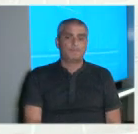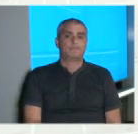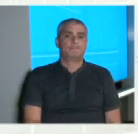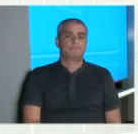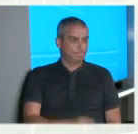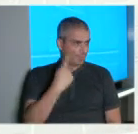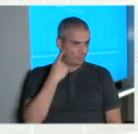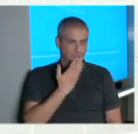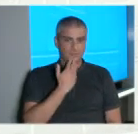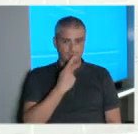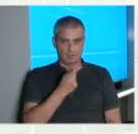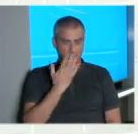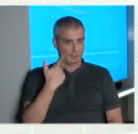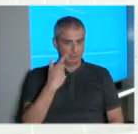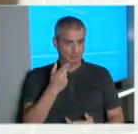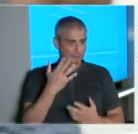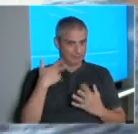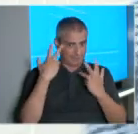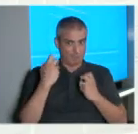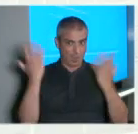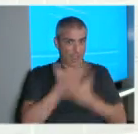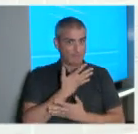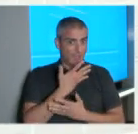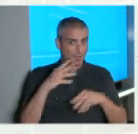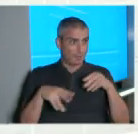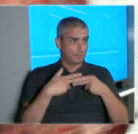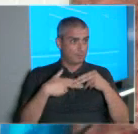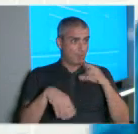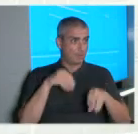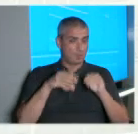אתה חושב שצפויה לנו איזושהי הפתעה במערכת הבחירות הקרובה?